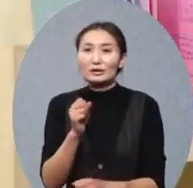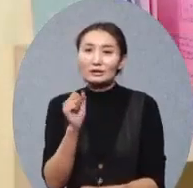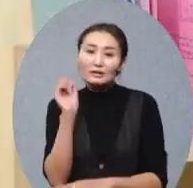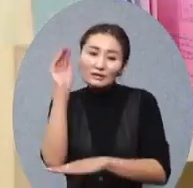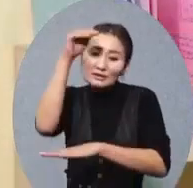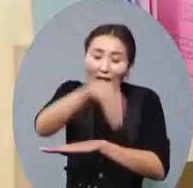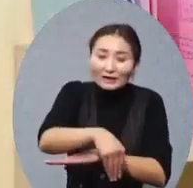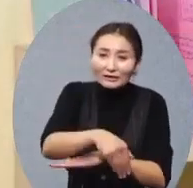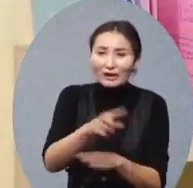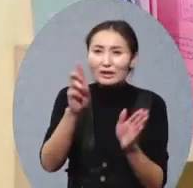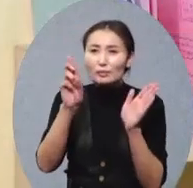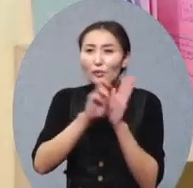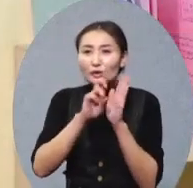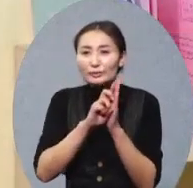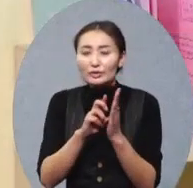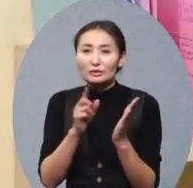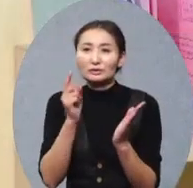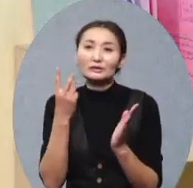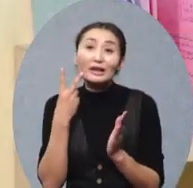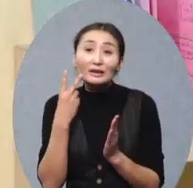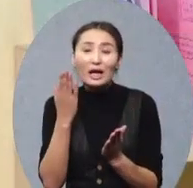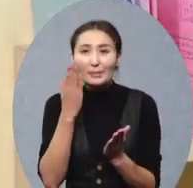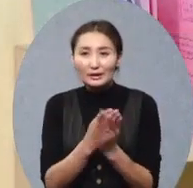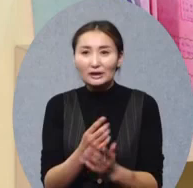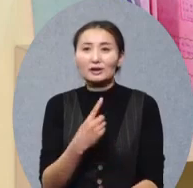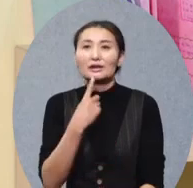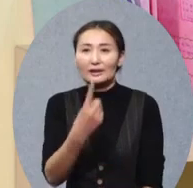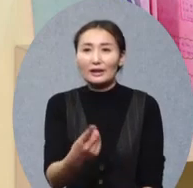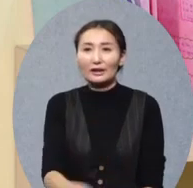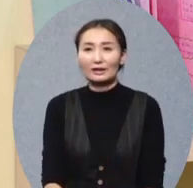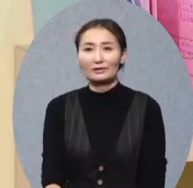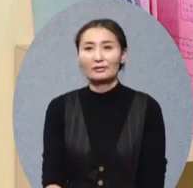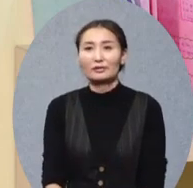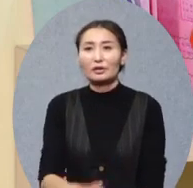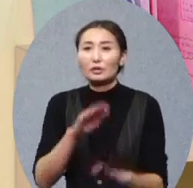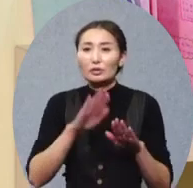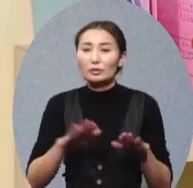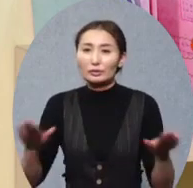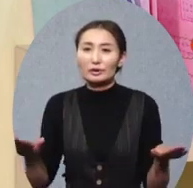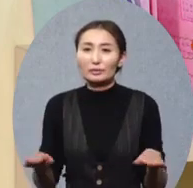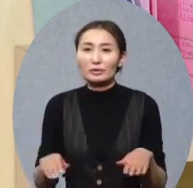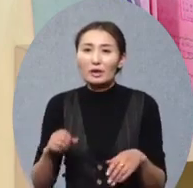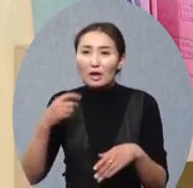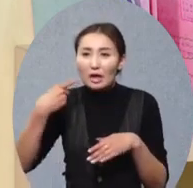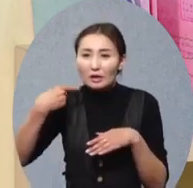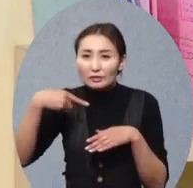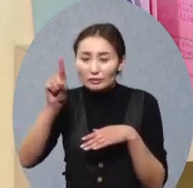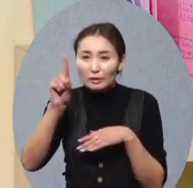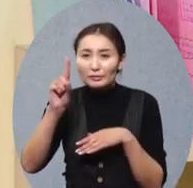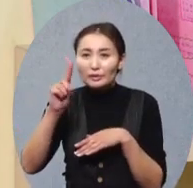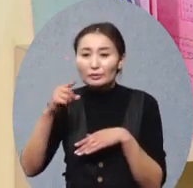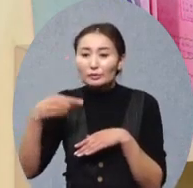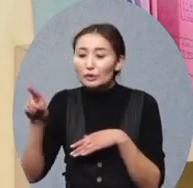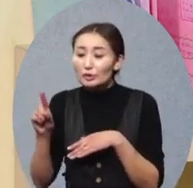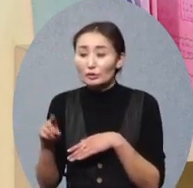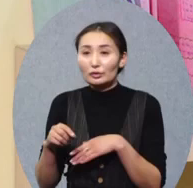боломж байдаг гэдгийг олж хараарай. Ингээд одоо эцэст нь захирч хэлэхэд хүүхдүүд та нарын маань хамгийн их